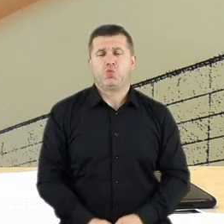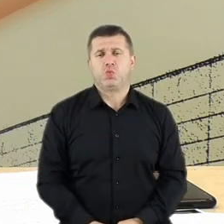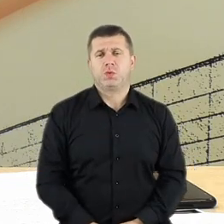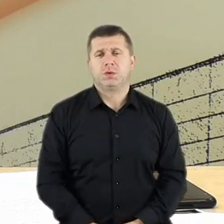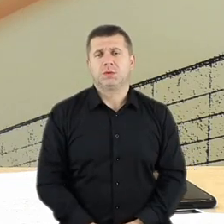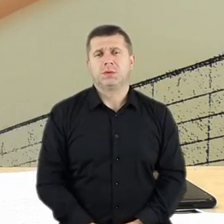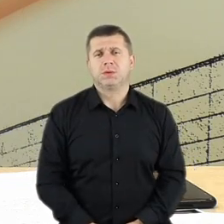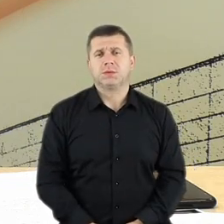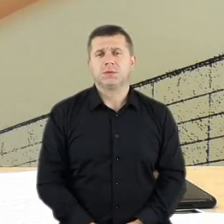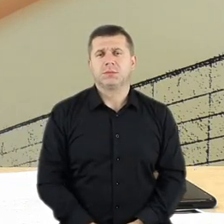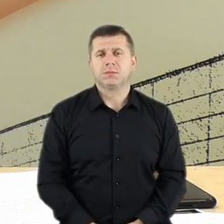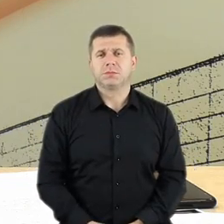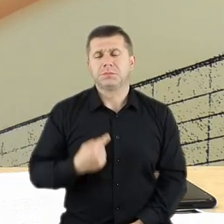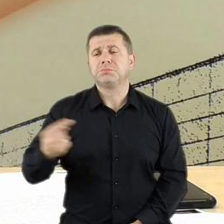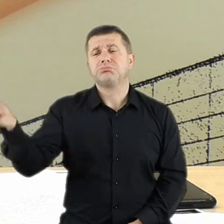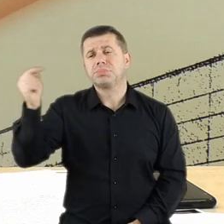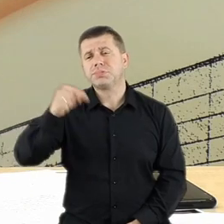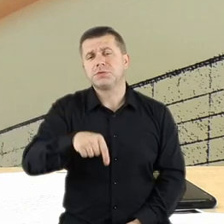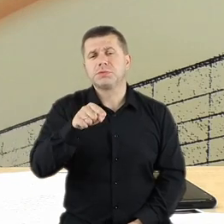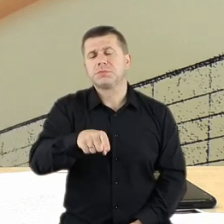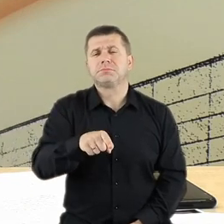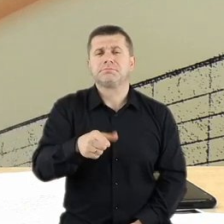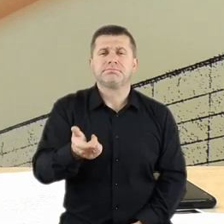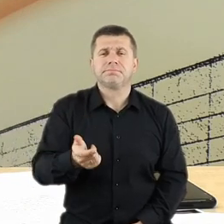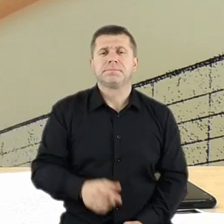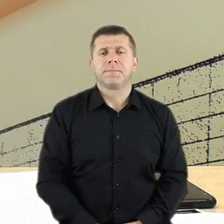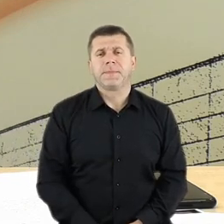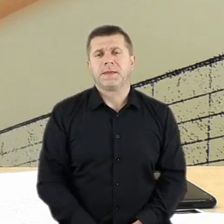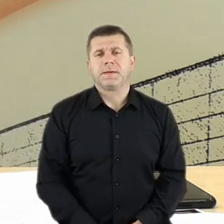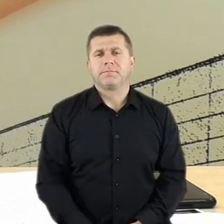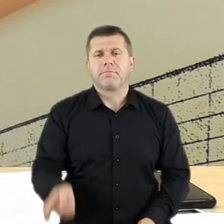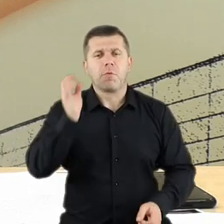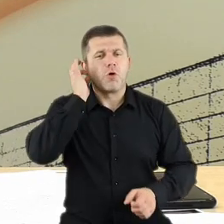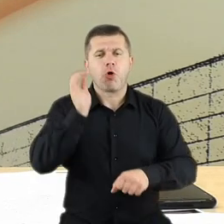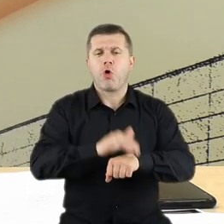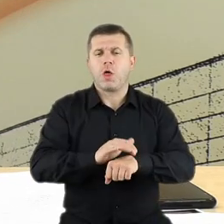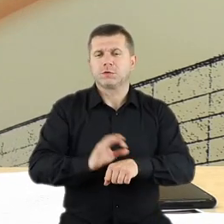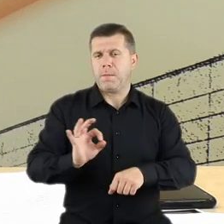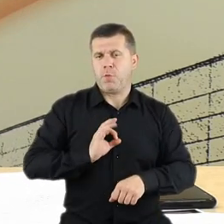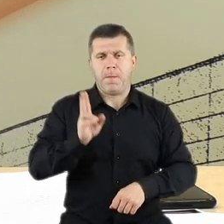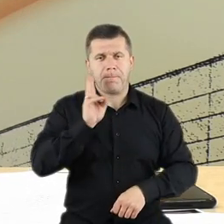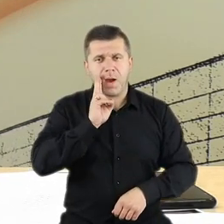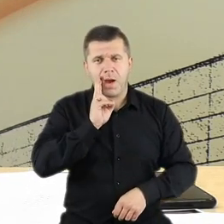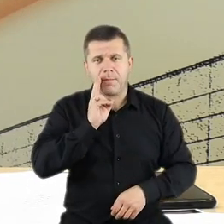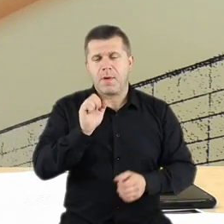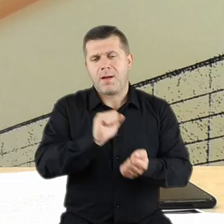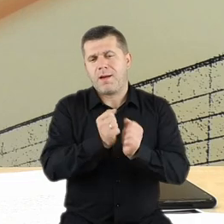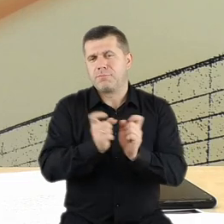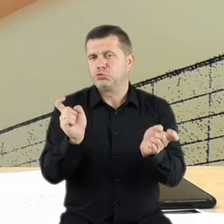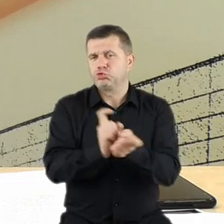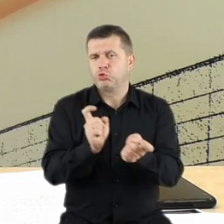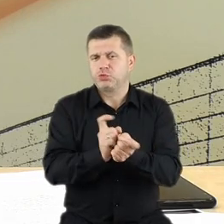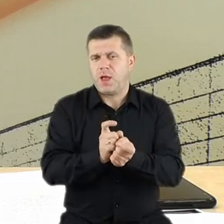No i przyszła tam na przykład jakaś koleżanka mojej mamy czy co tam sąsiadka